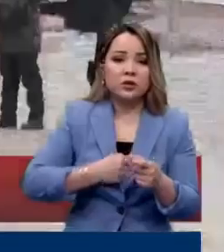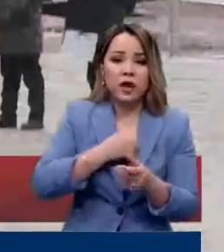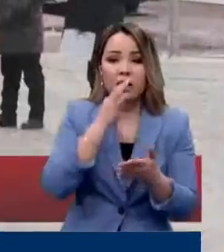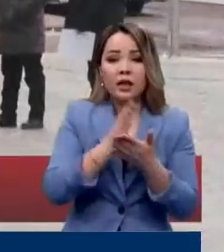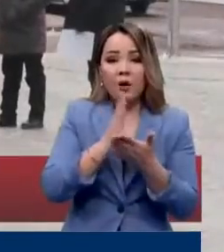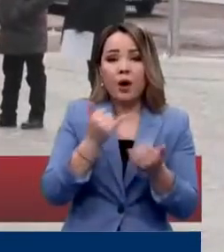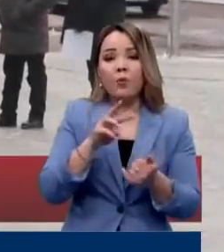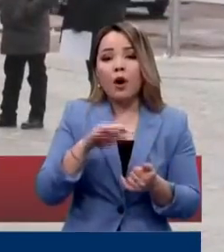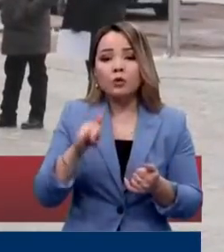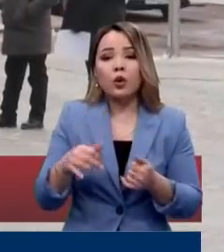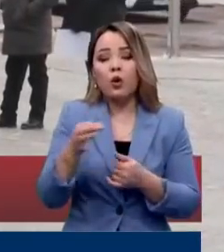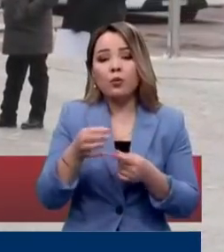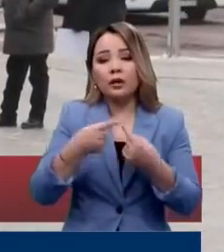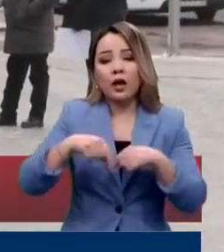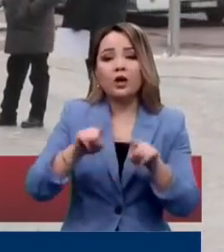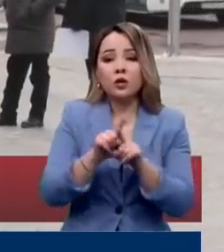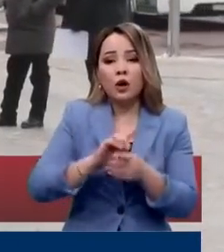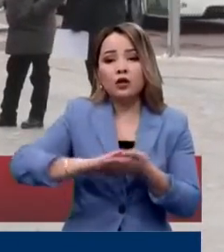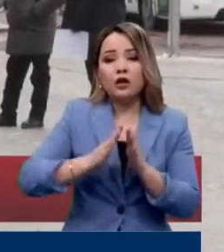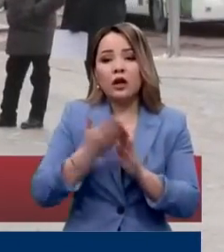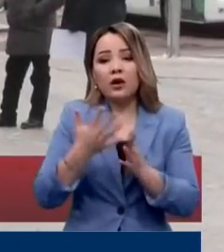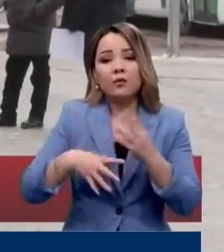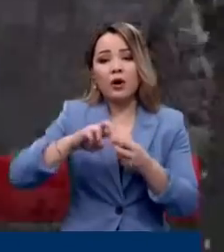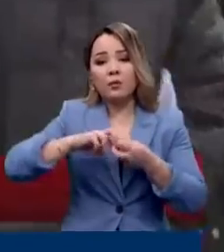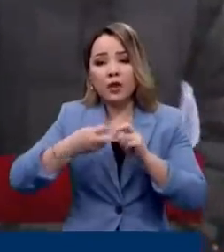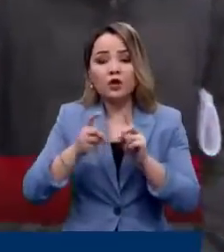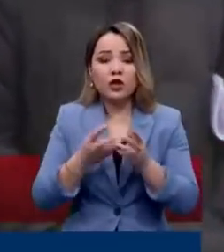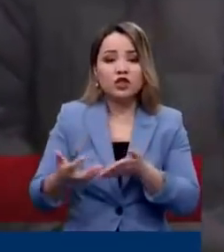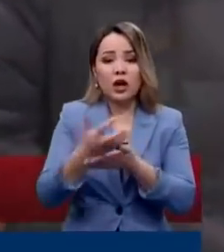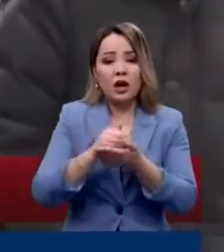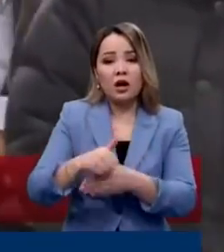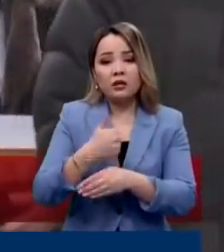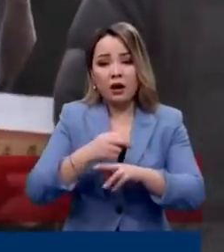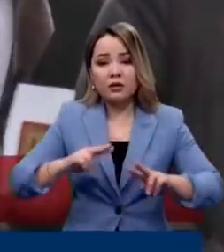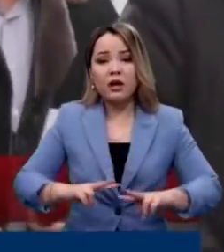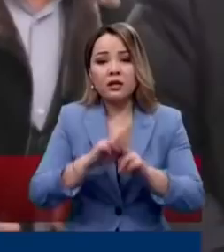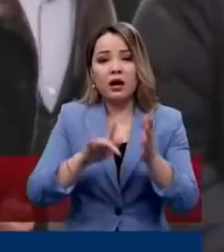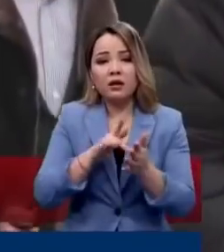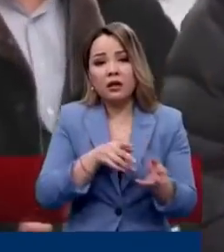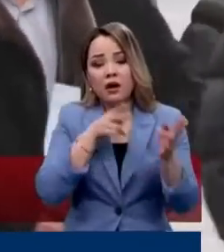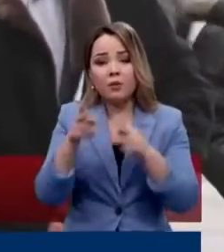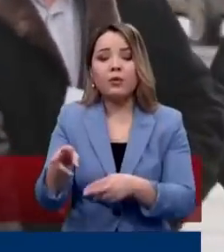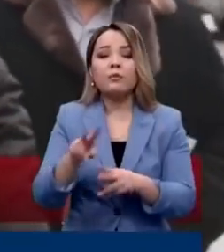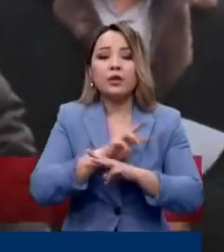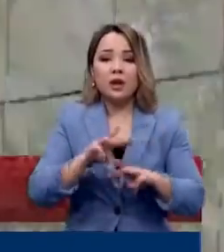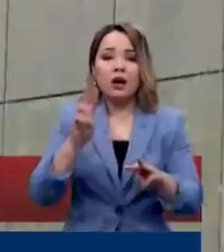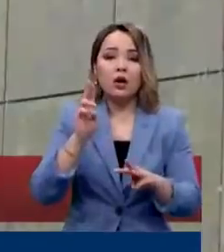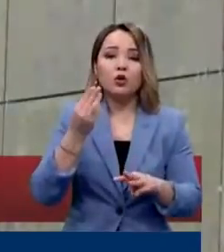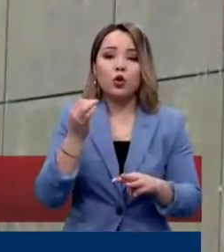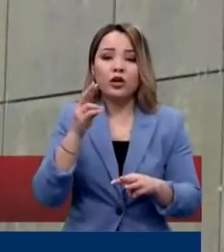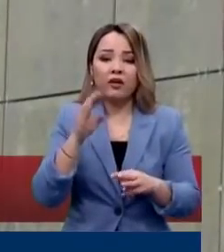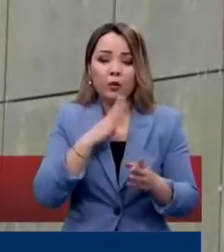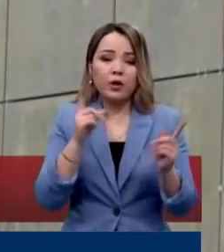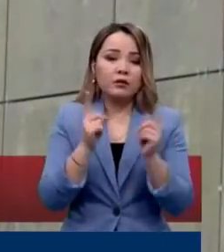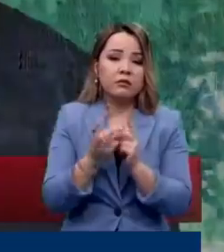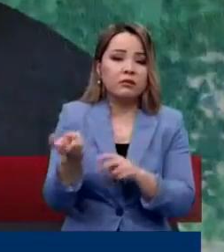Ол ма, маңғыстаулық бір топ шаруа мәселенің барлығын жиып теріп, бас шаһарға барғанда министр Қарашөкеев бетпе-бет кездесуге келмей